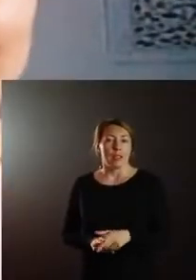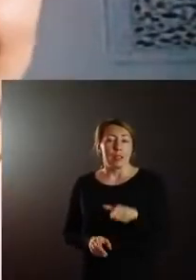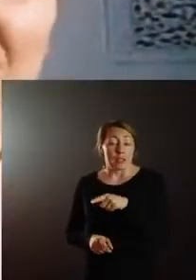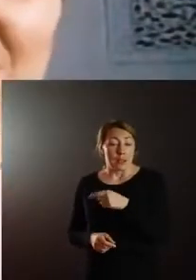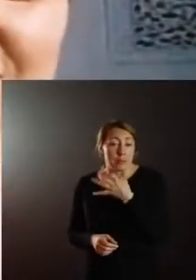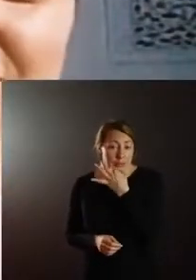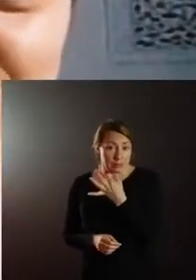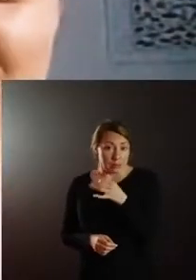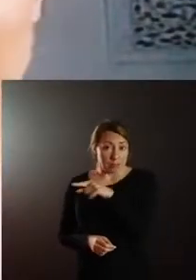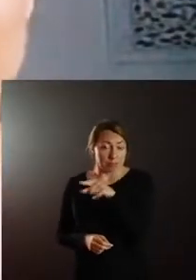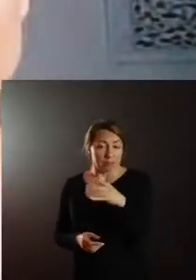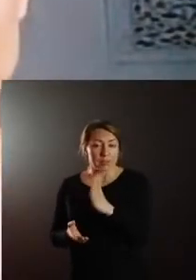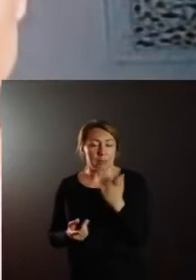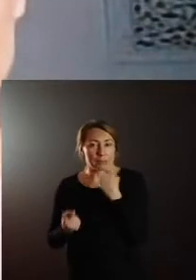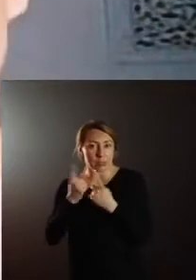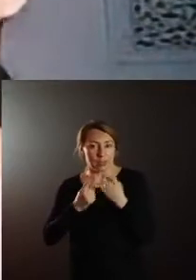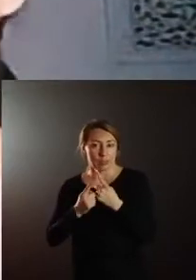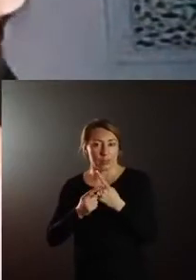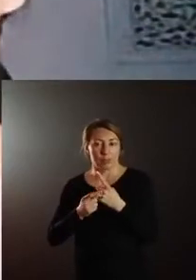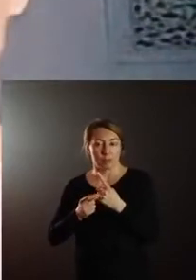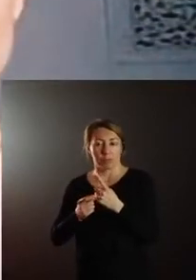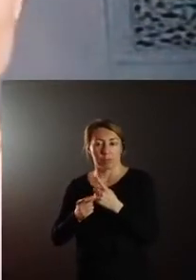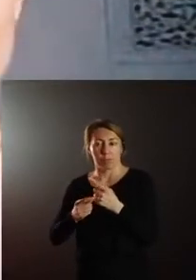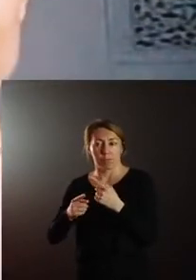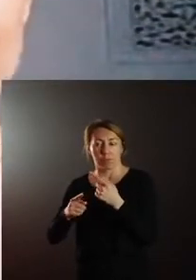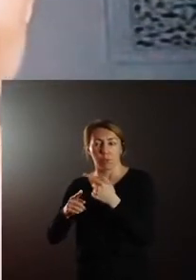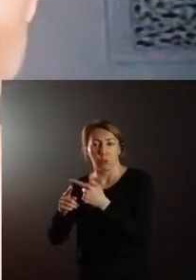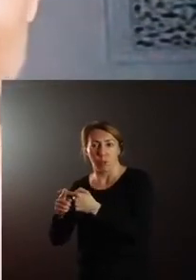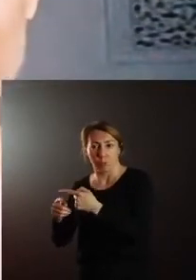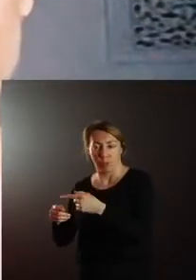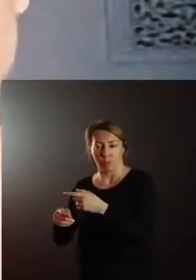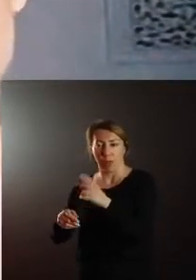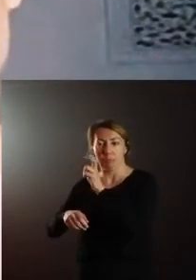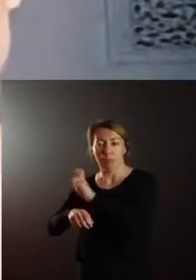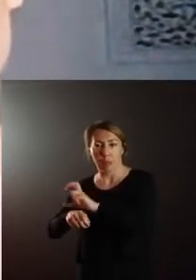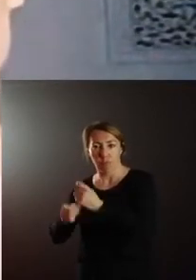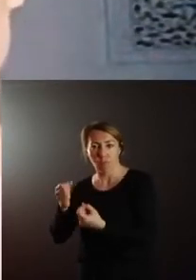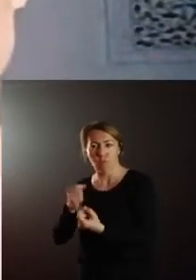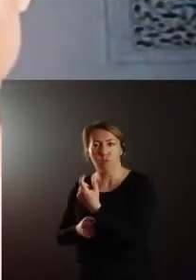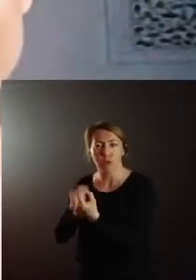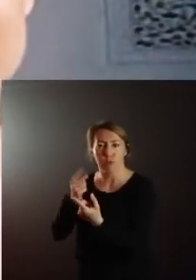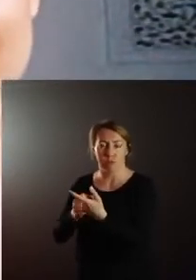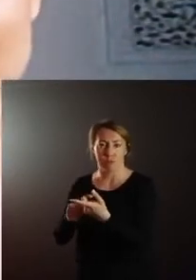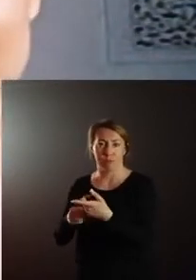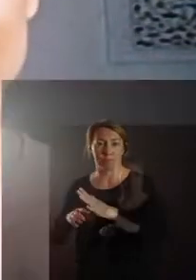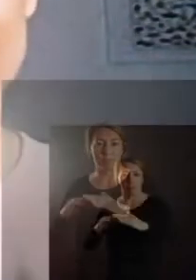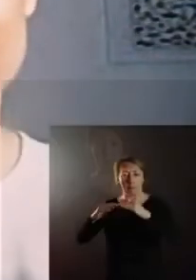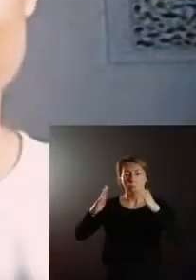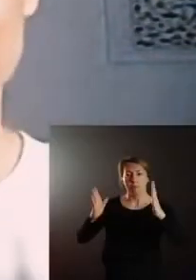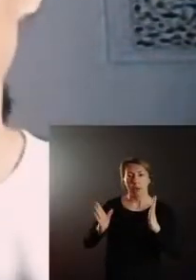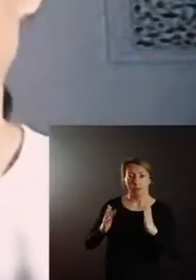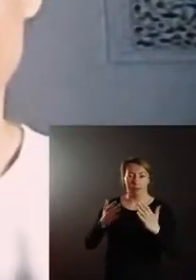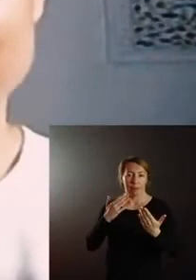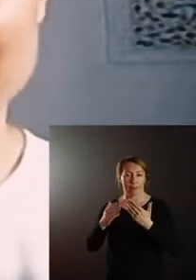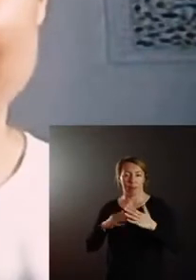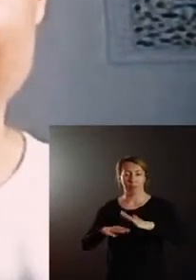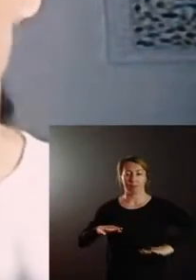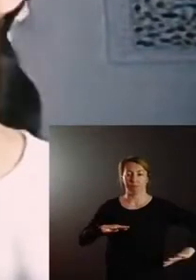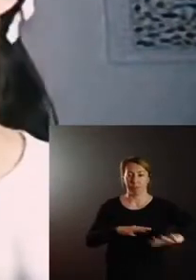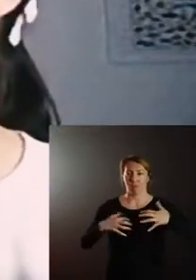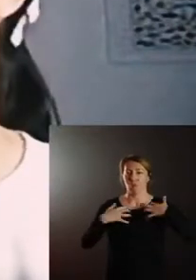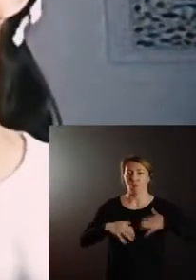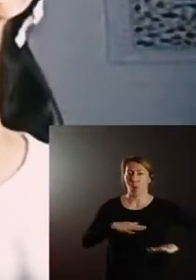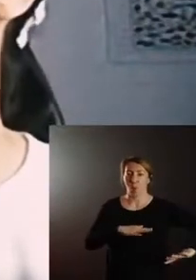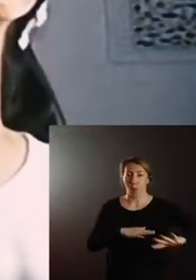będzie miało tego swoich ludzi więc w ogóle się nie obawiamy o to wręcz z ekscytacją na to czekamy i wiemy